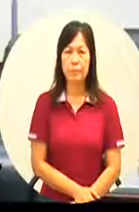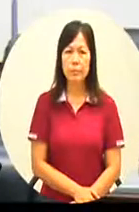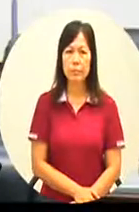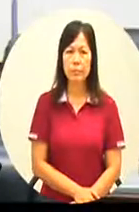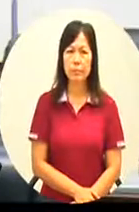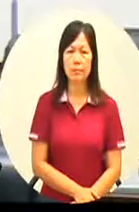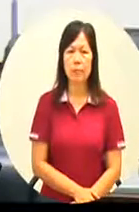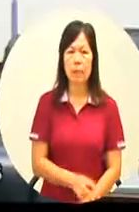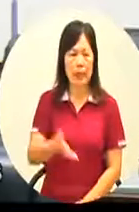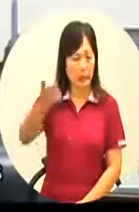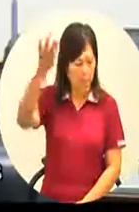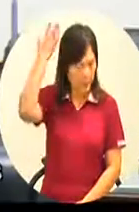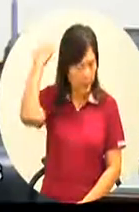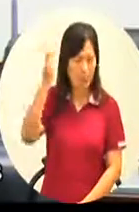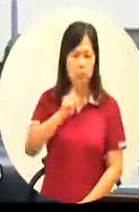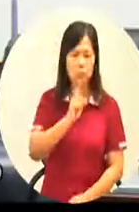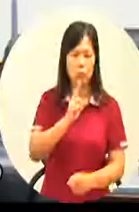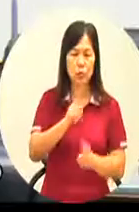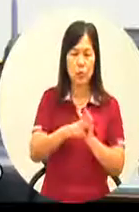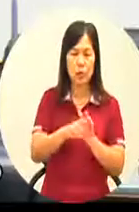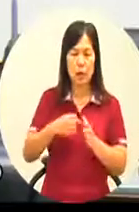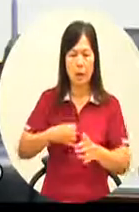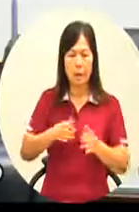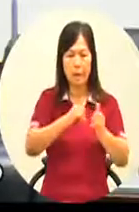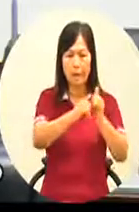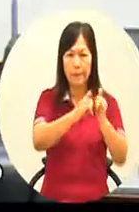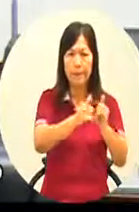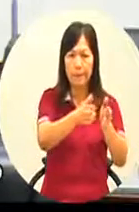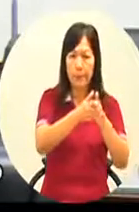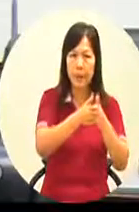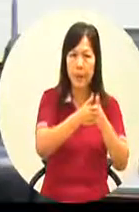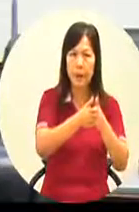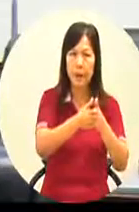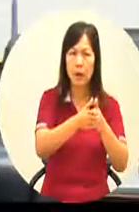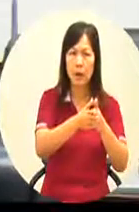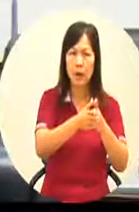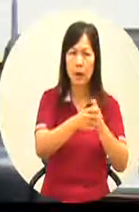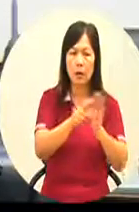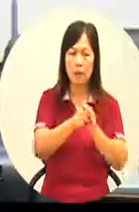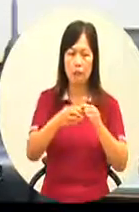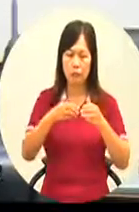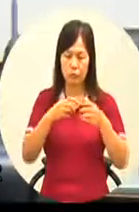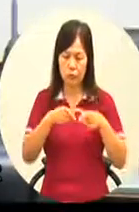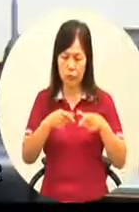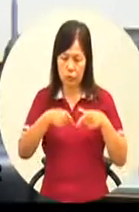郭家人共鬼，民之所欲藏在我心。